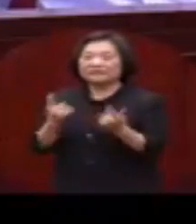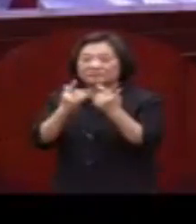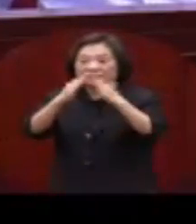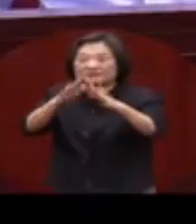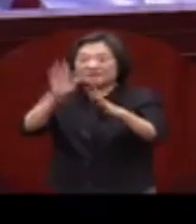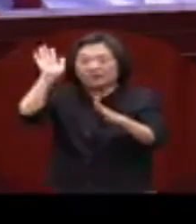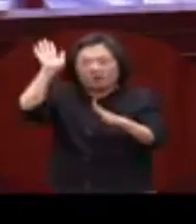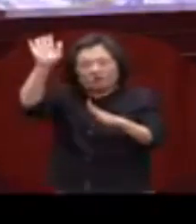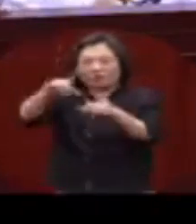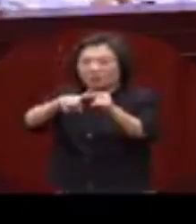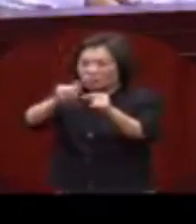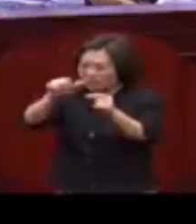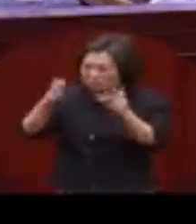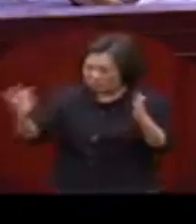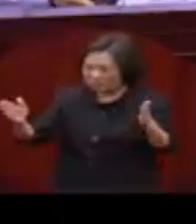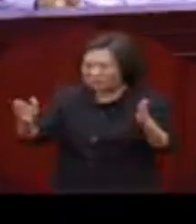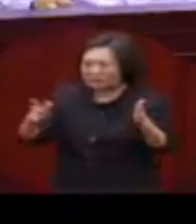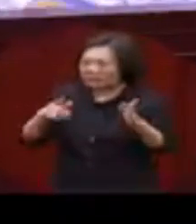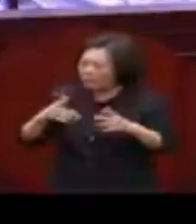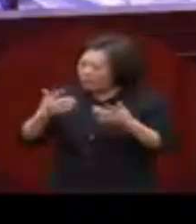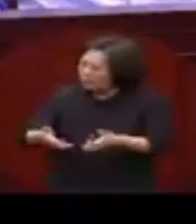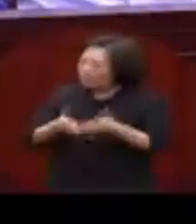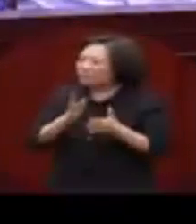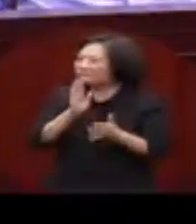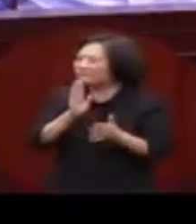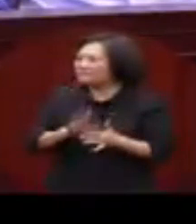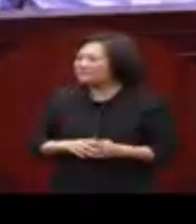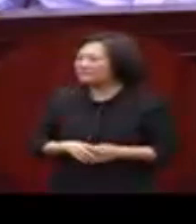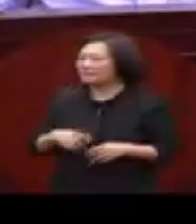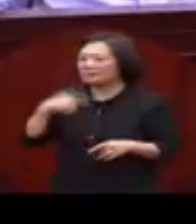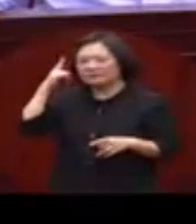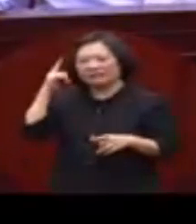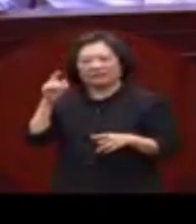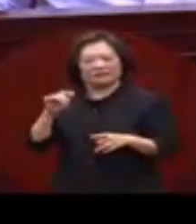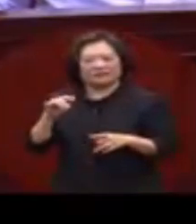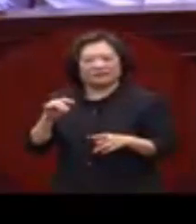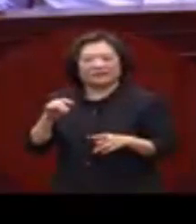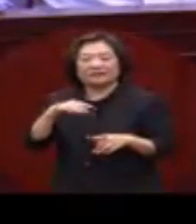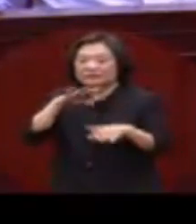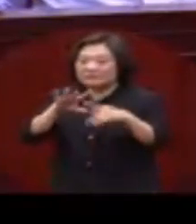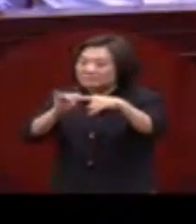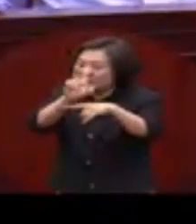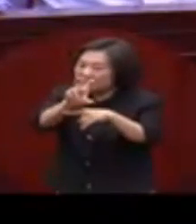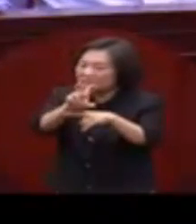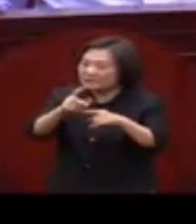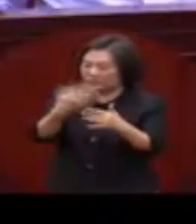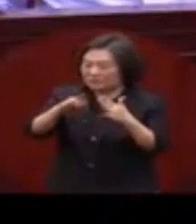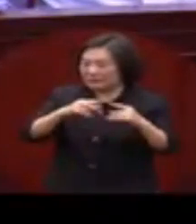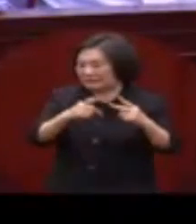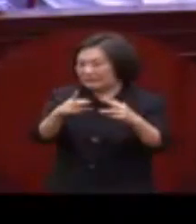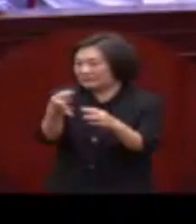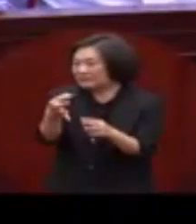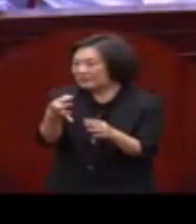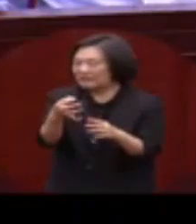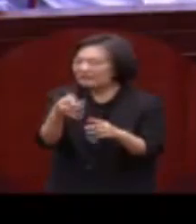要的发展。那我估计的EOD 差不多，因为 70% 的校舍改建的费用应该